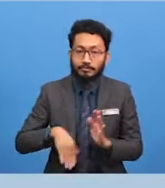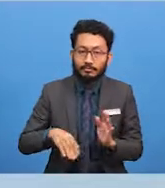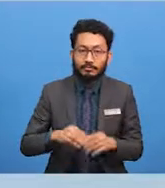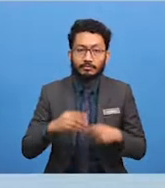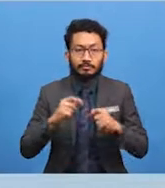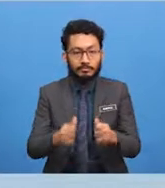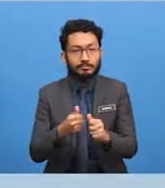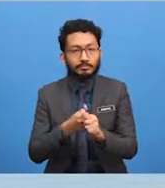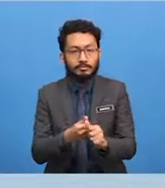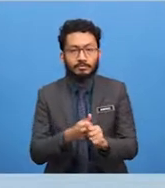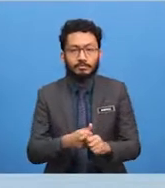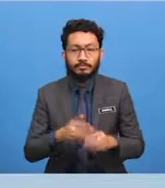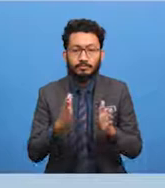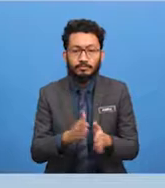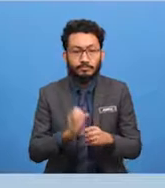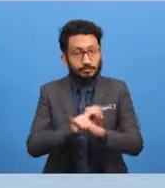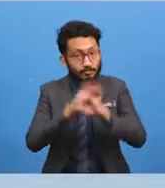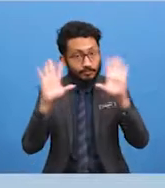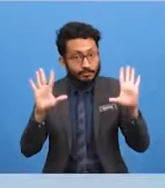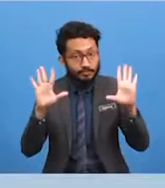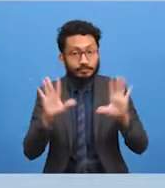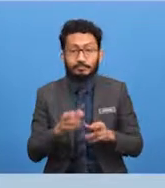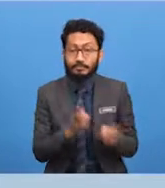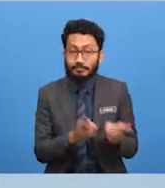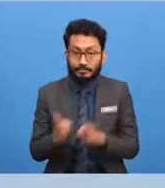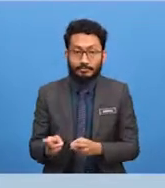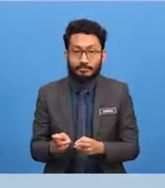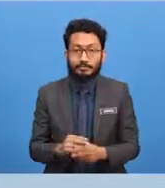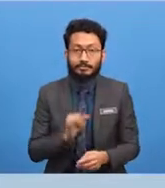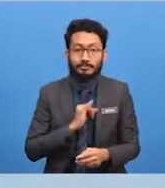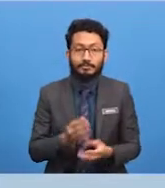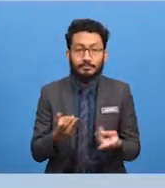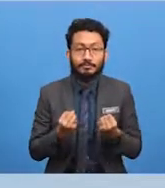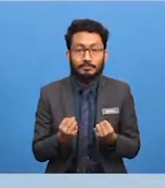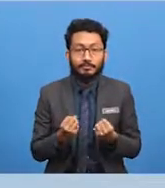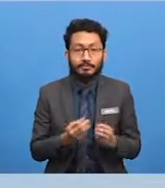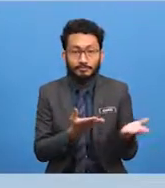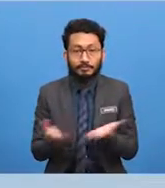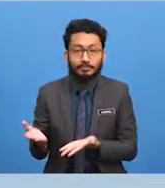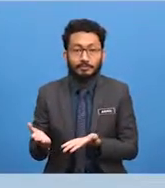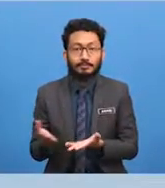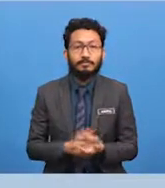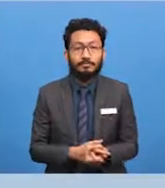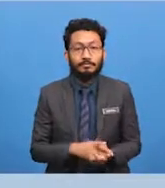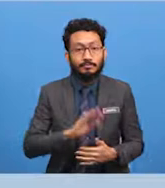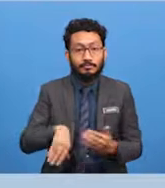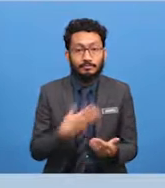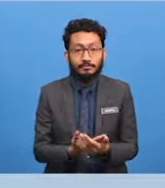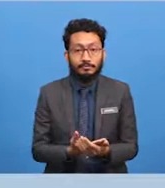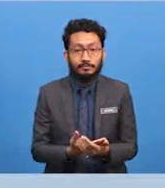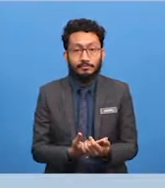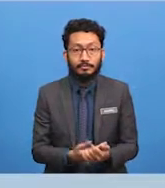penerangan saya berkaitan proses perancangan, saya ingin mengajak pelajar-pelajar untuk memahami